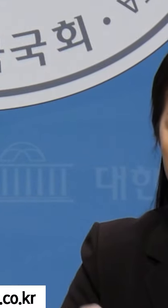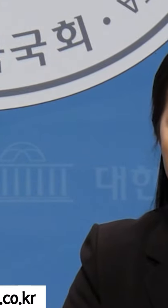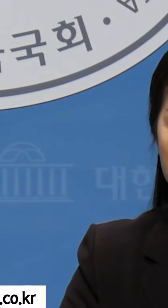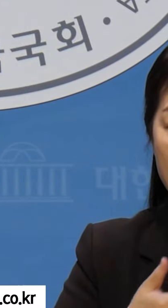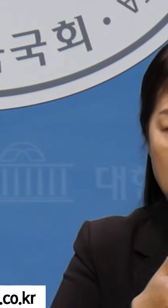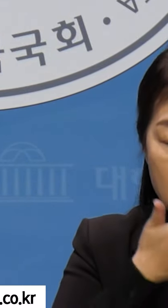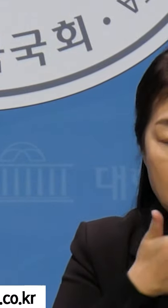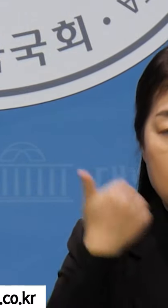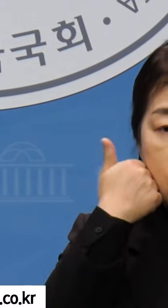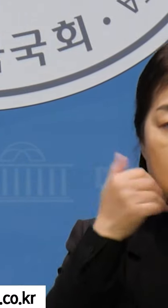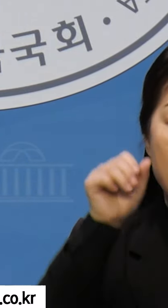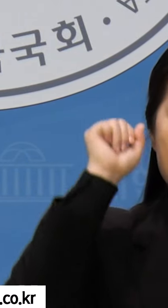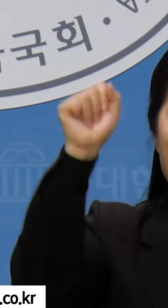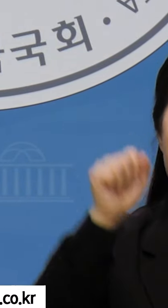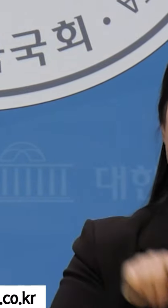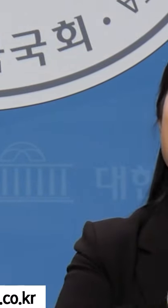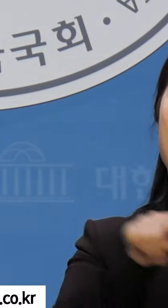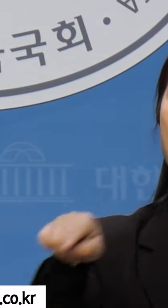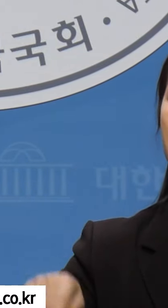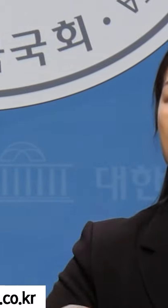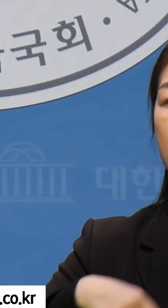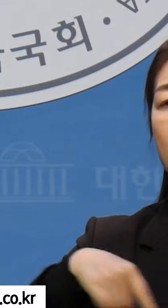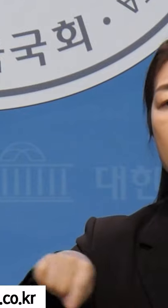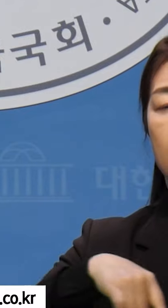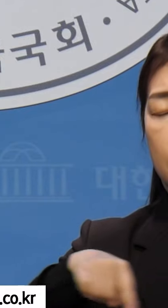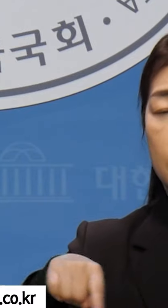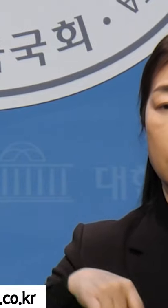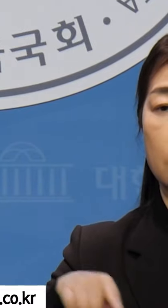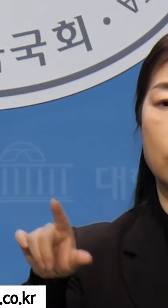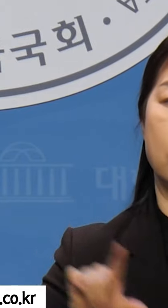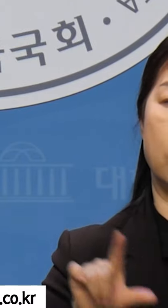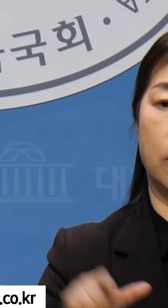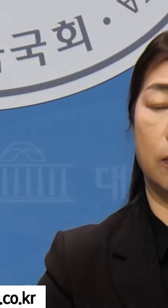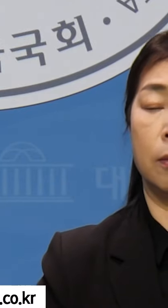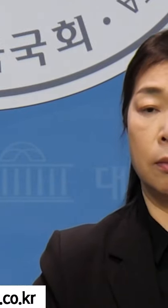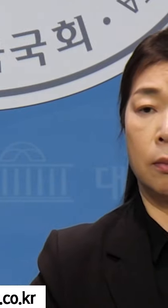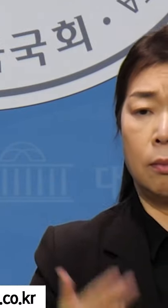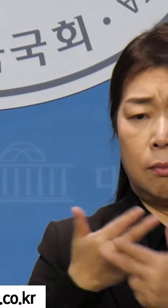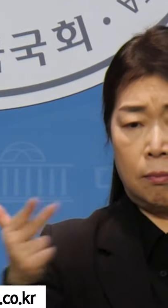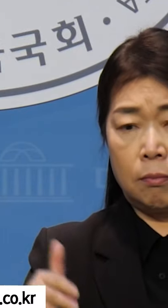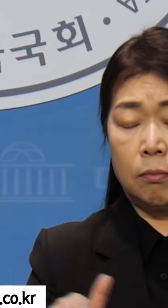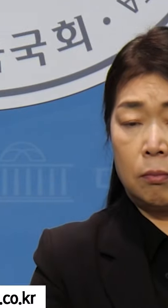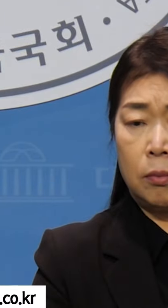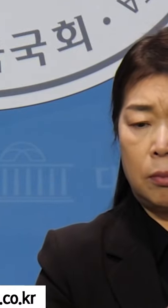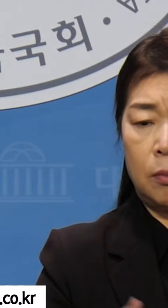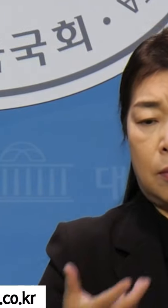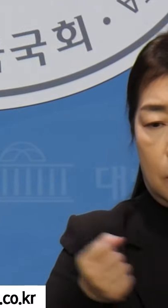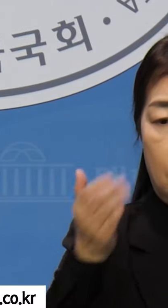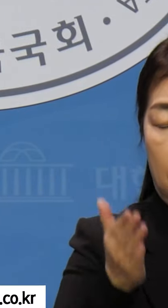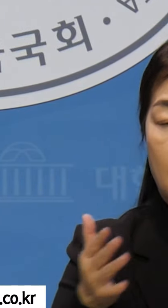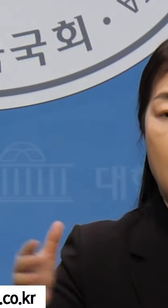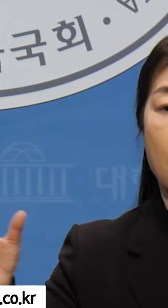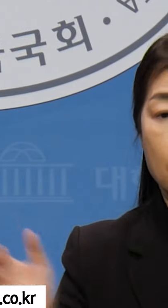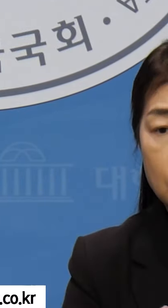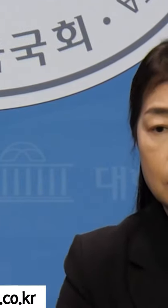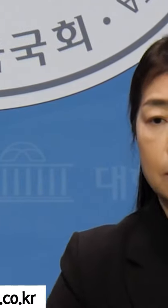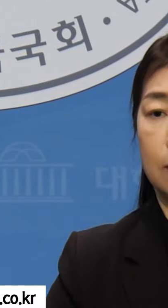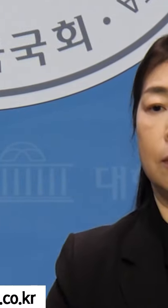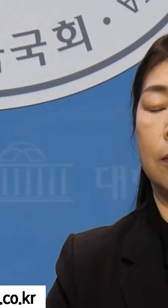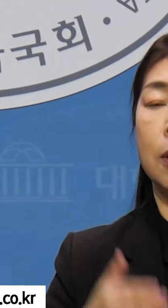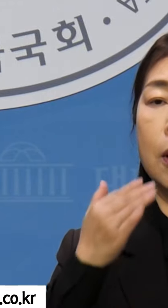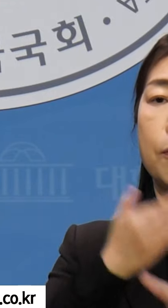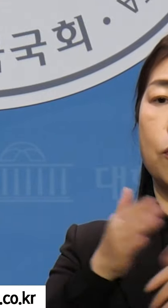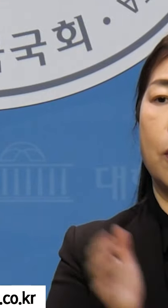등이 난무하는 살벌한 정치 세계에 친명, 친문의 단결, 민주당의 단합된 힘을